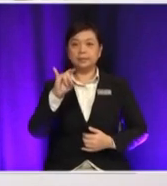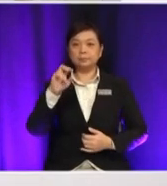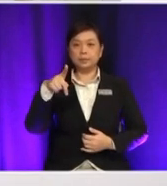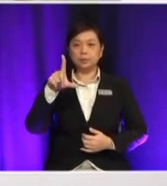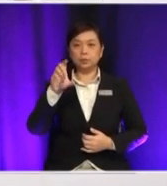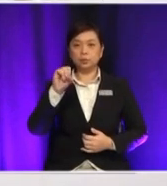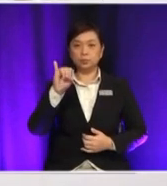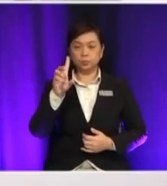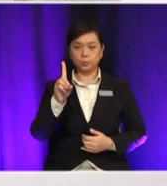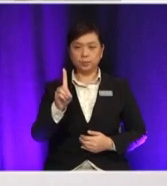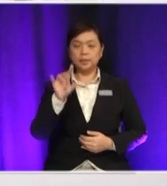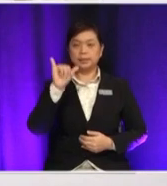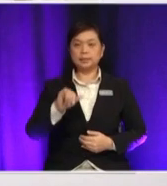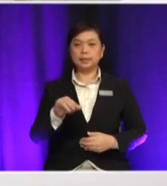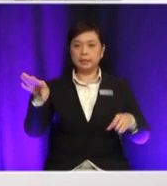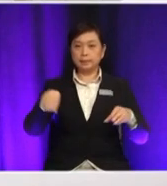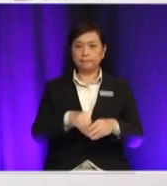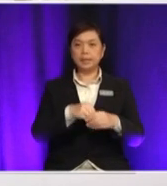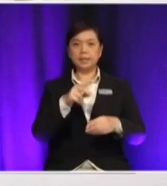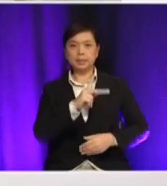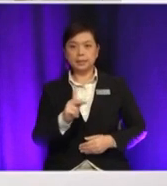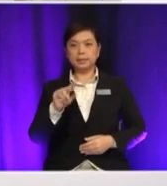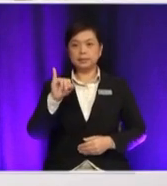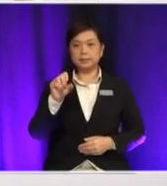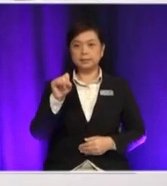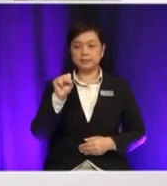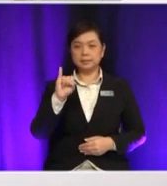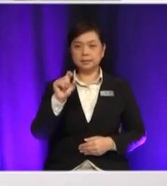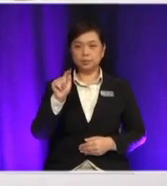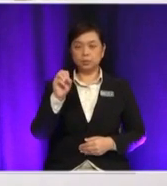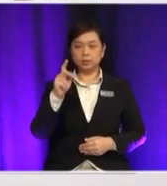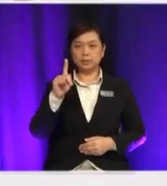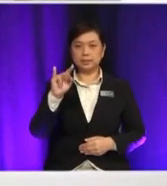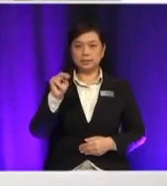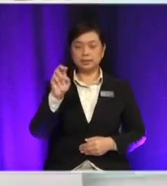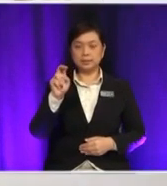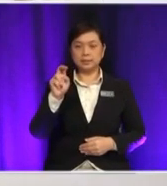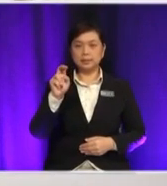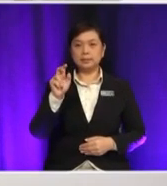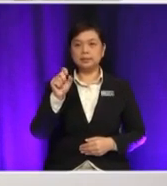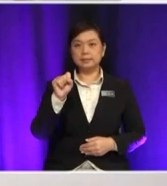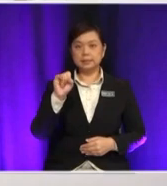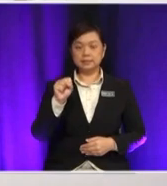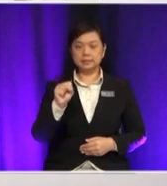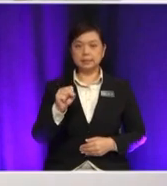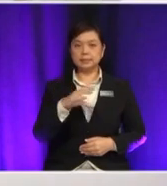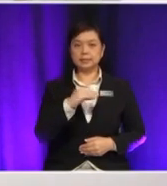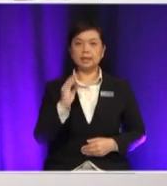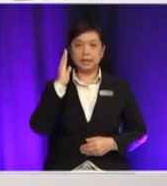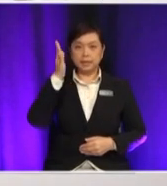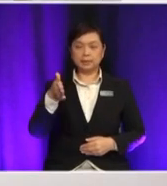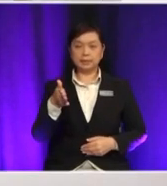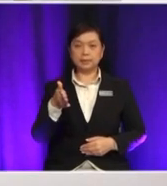melibatkan sitokinesis Raid dan bermula dengan penggandaan kromosom penggandaan kromosom ialah seperti ini